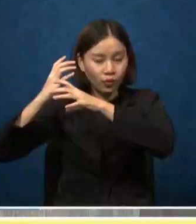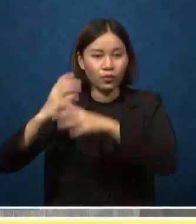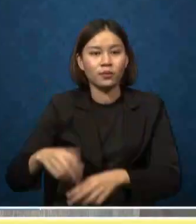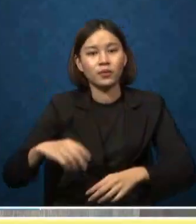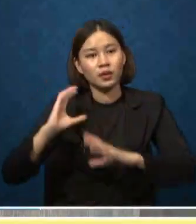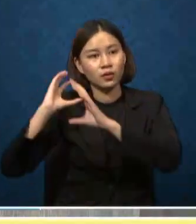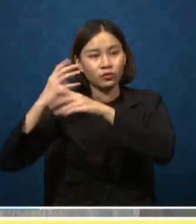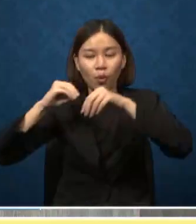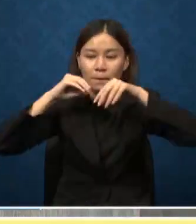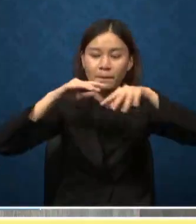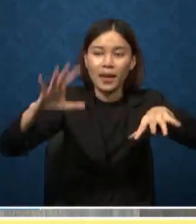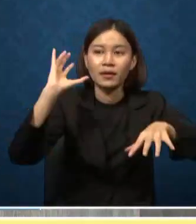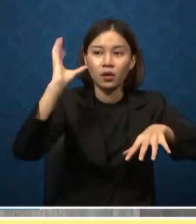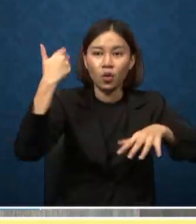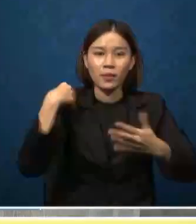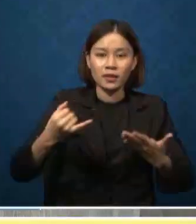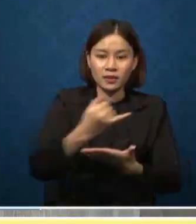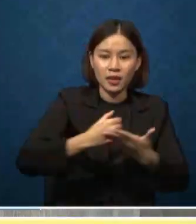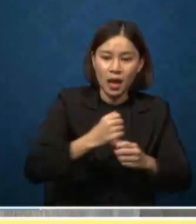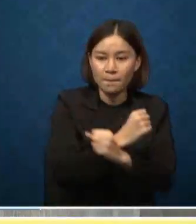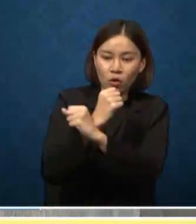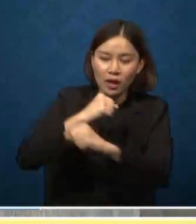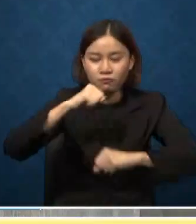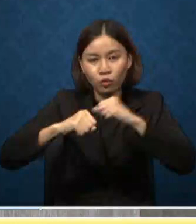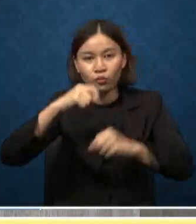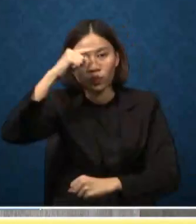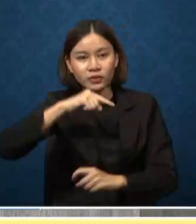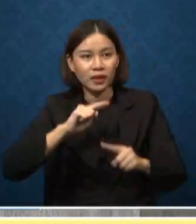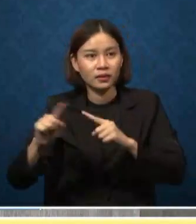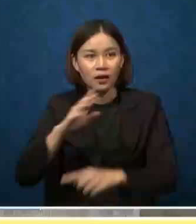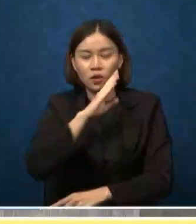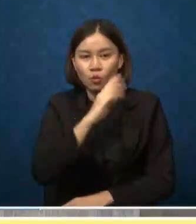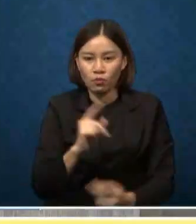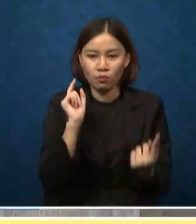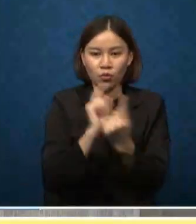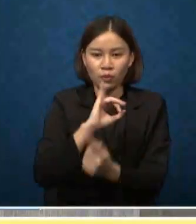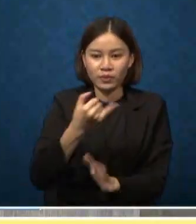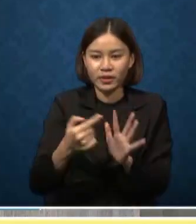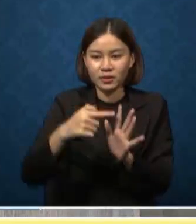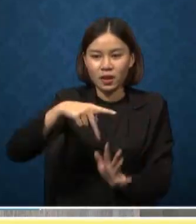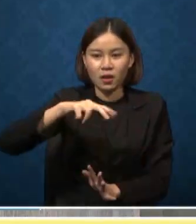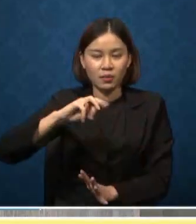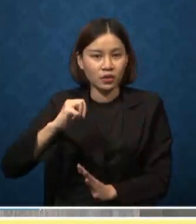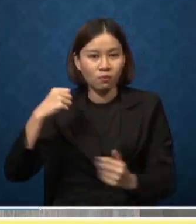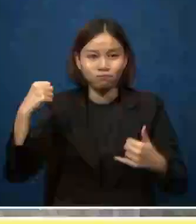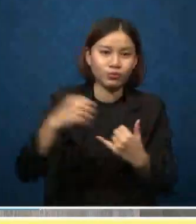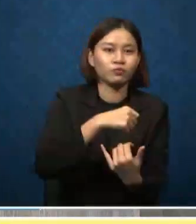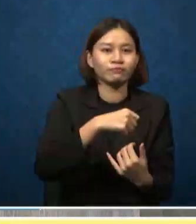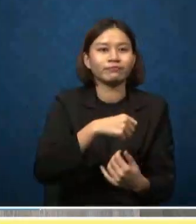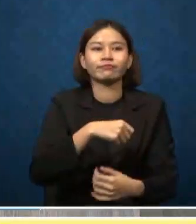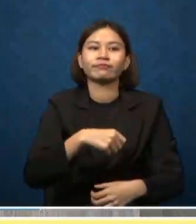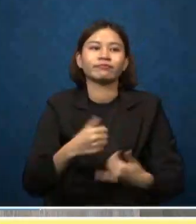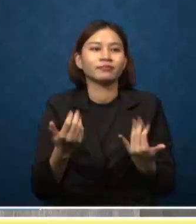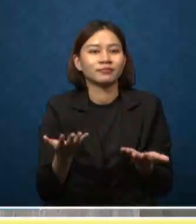แต่ว่าคุณจะมีศิลปะป้องกันตัวประเทศไหนมาเจอจาพนมไปเรียบร้อยนะครับเป็นร้อย